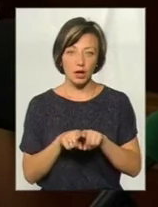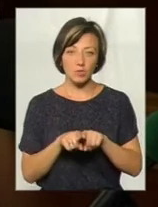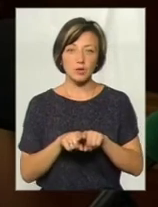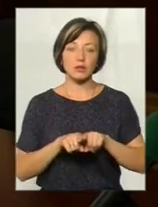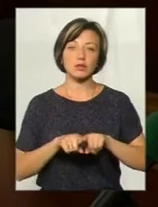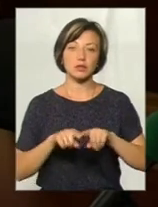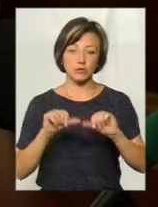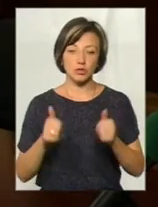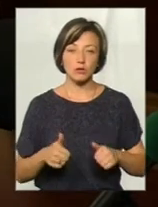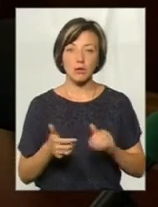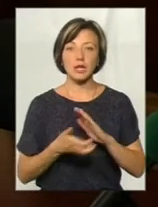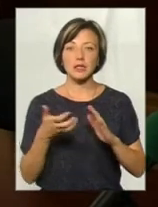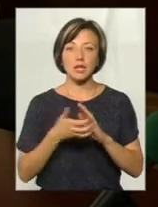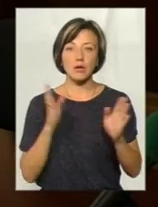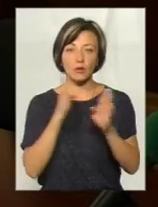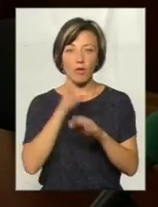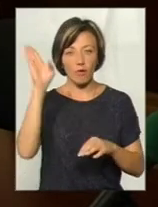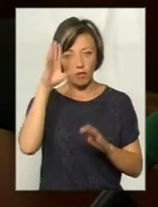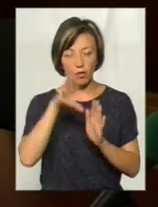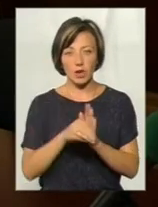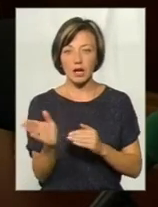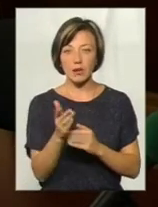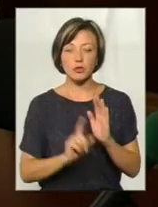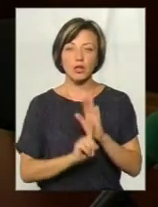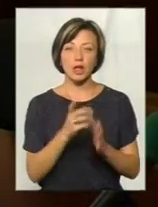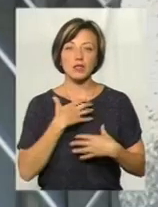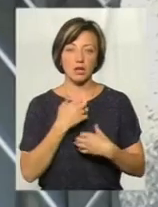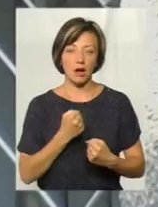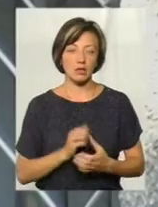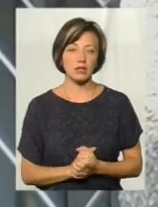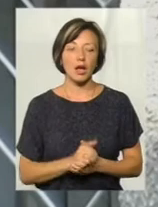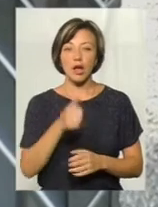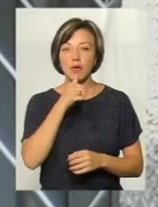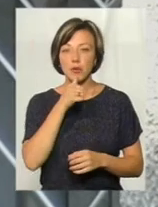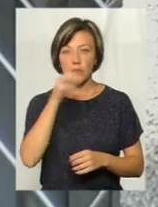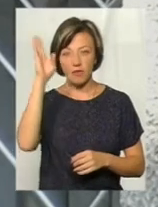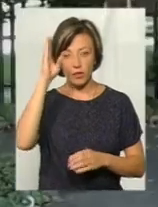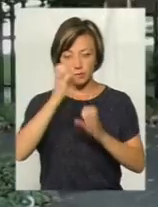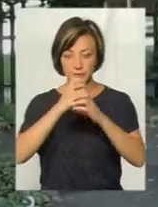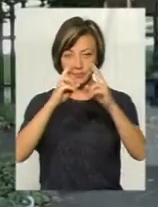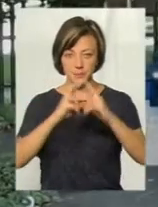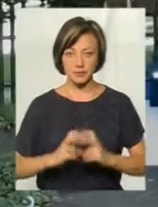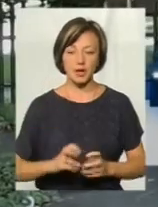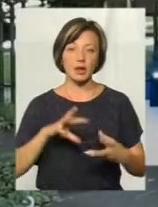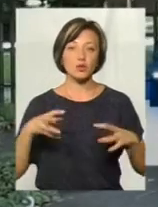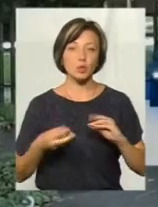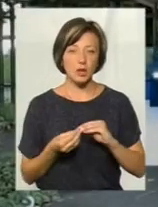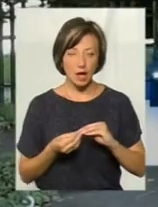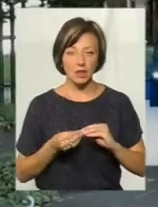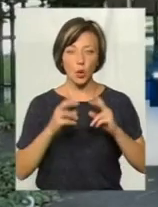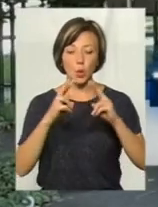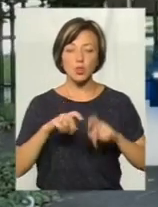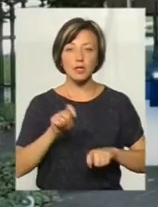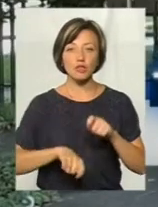стає нестача кисню в воді, і риба починає задихатись. Проби води взяті для аналізу. Результати